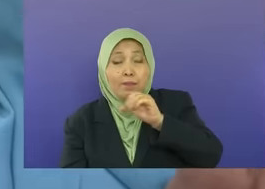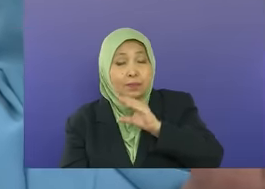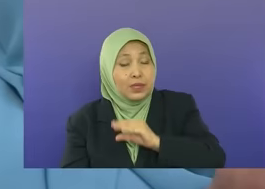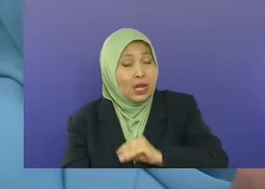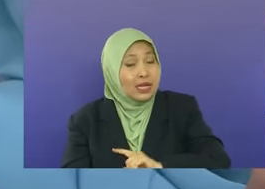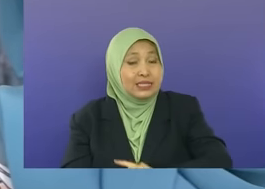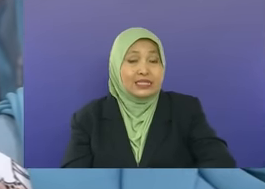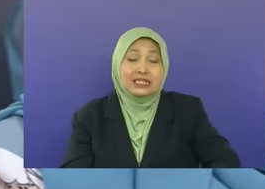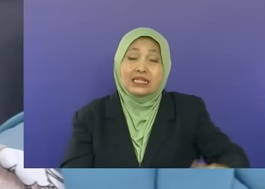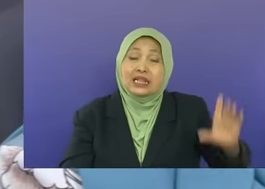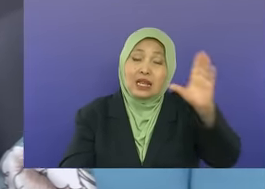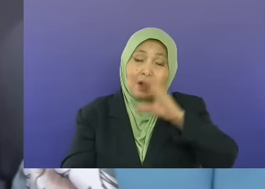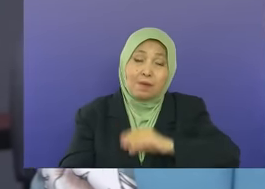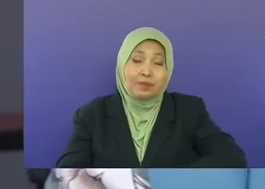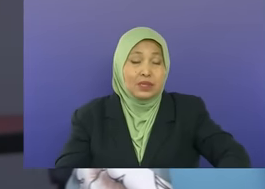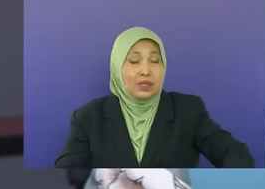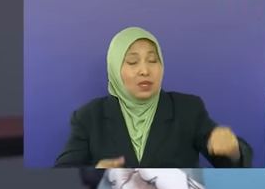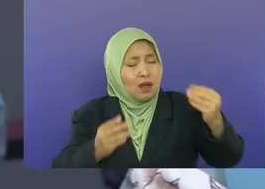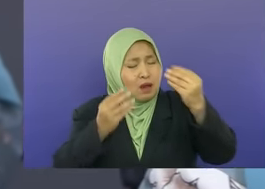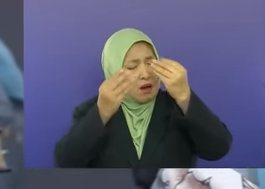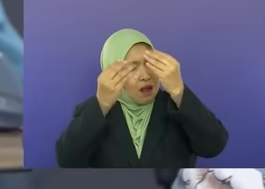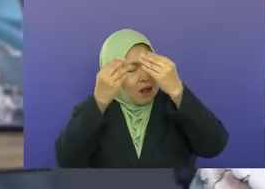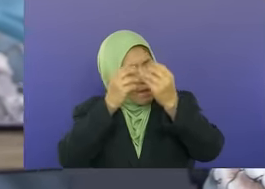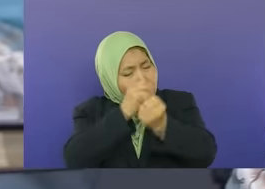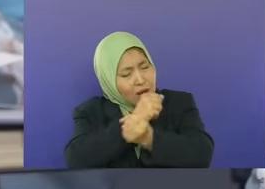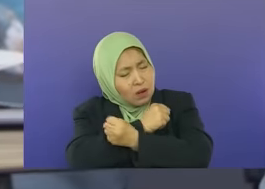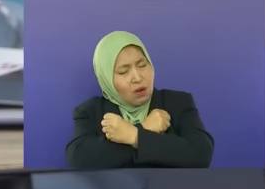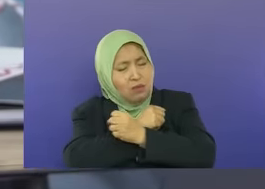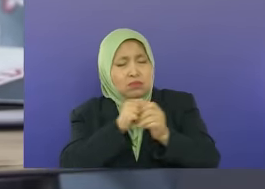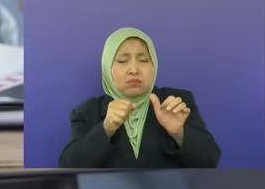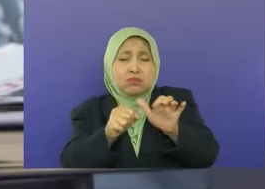ya rohmatika ya allahhimin